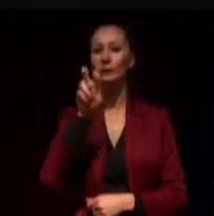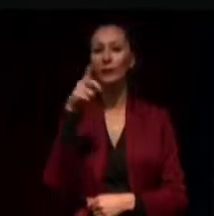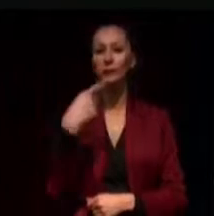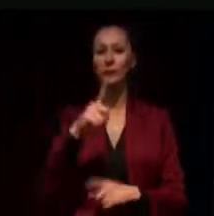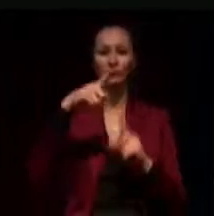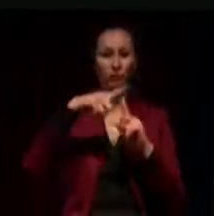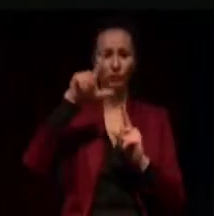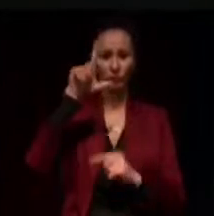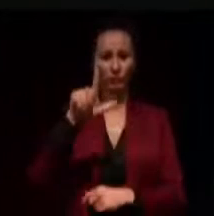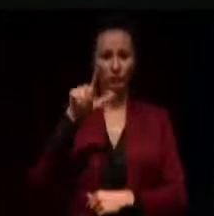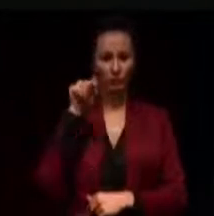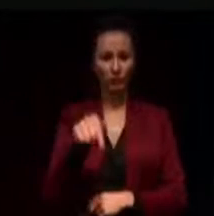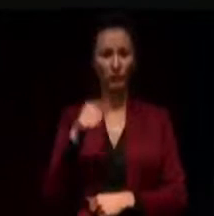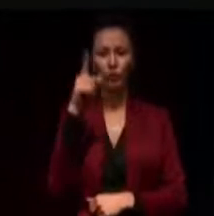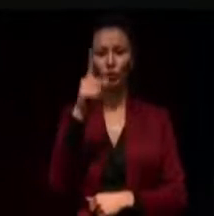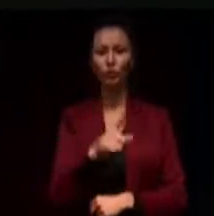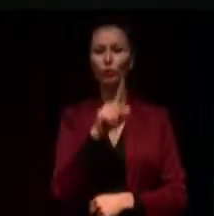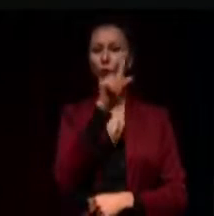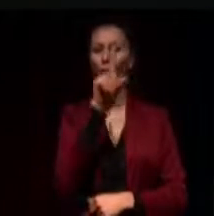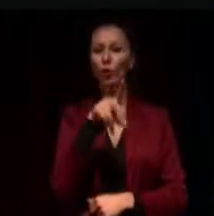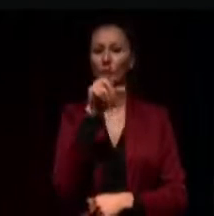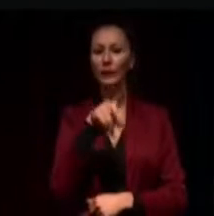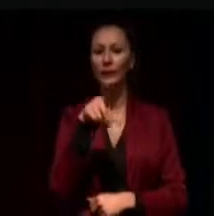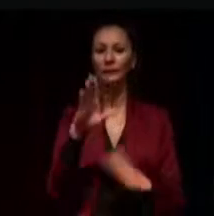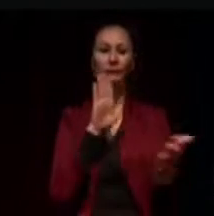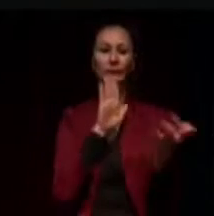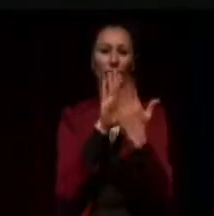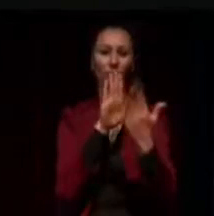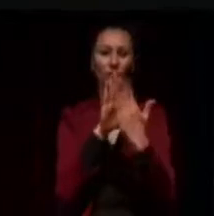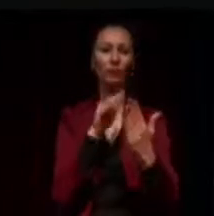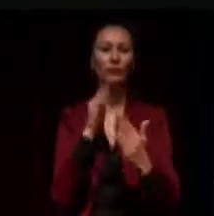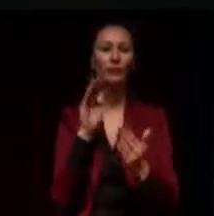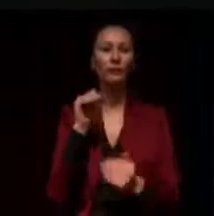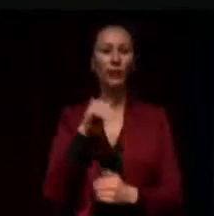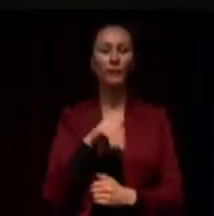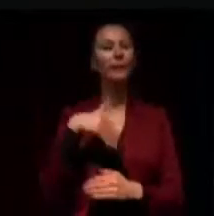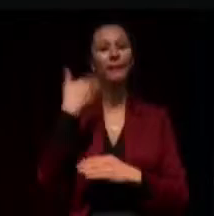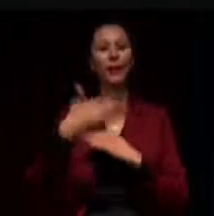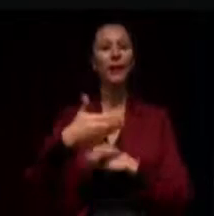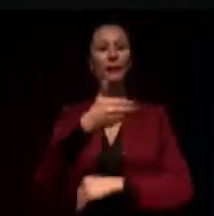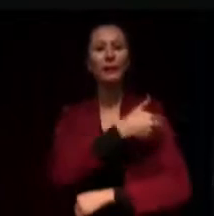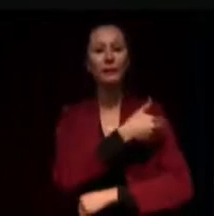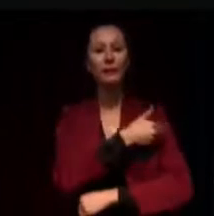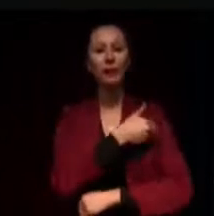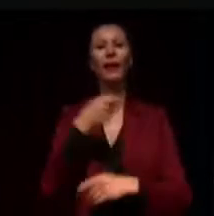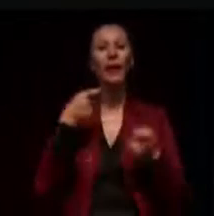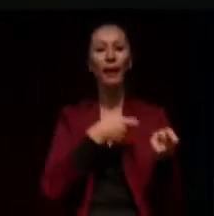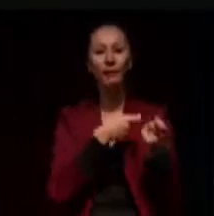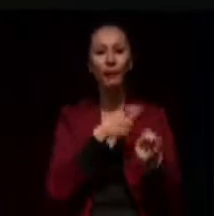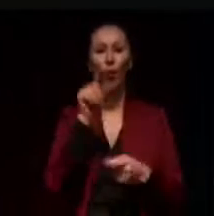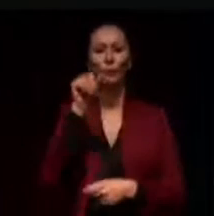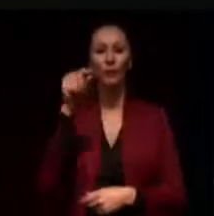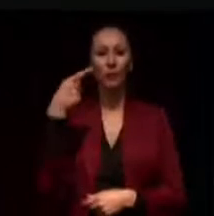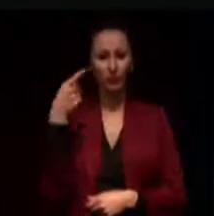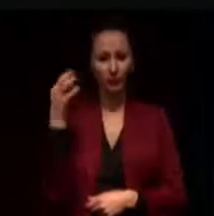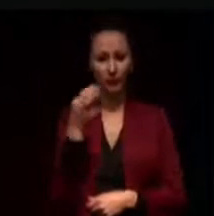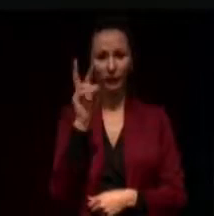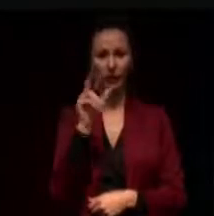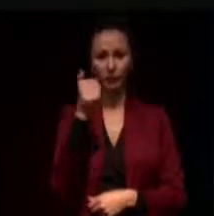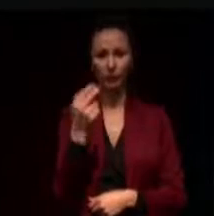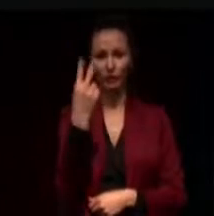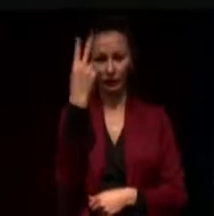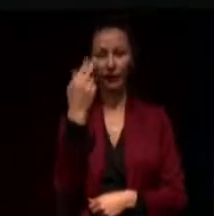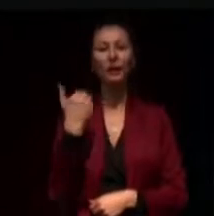1.684.428.000 Türk lirası olarak %18'e karşılık gelmektedir. Diğer hizmetleri açarsak eğitim